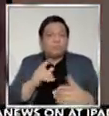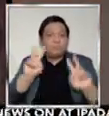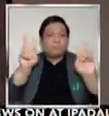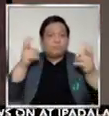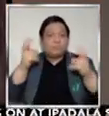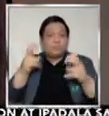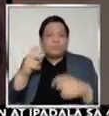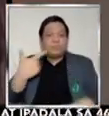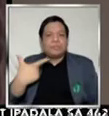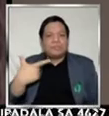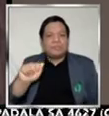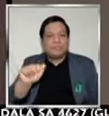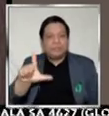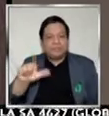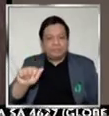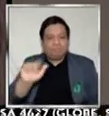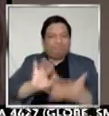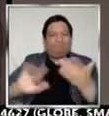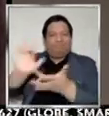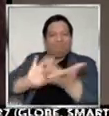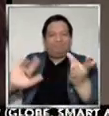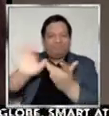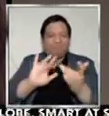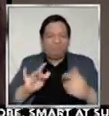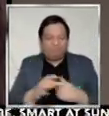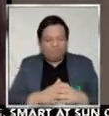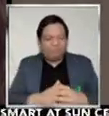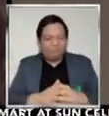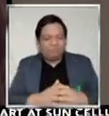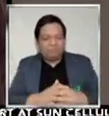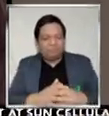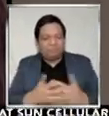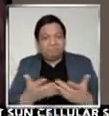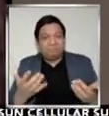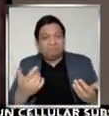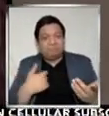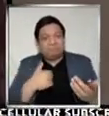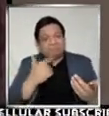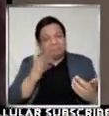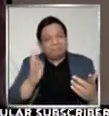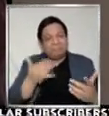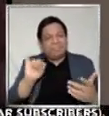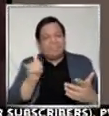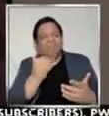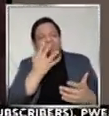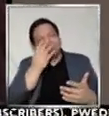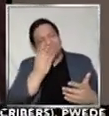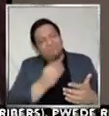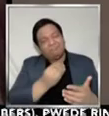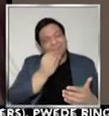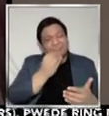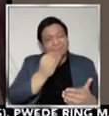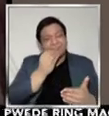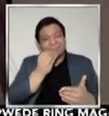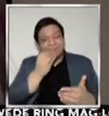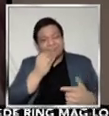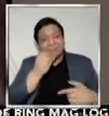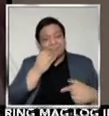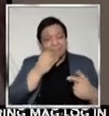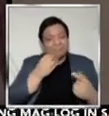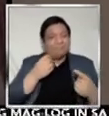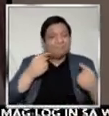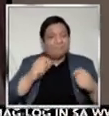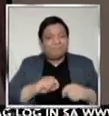Gala. Tila ko'y puro tulog lang at kain, magkagabi